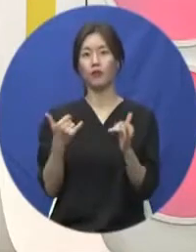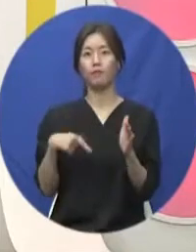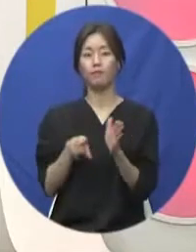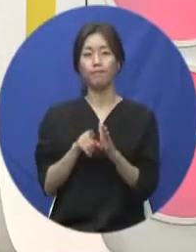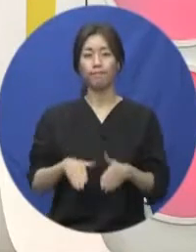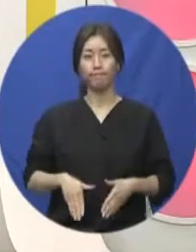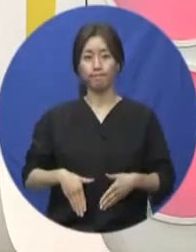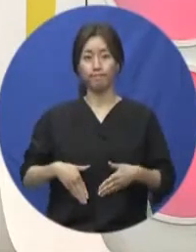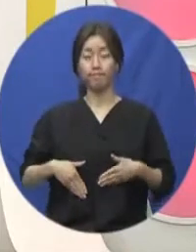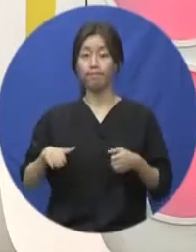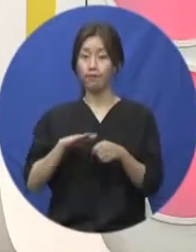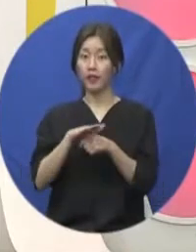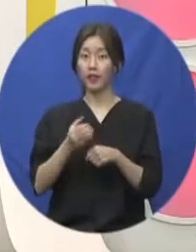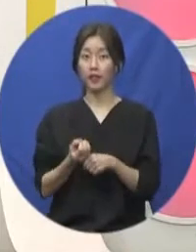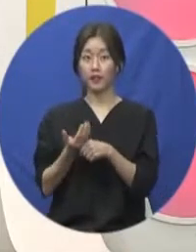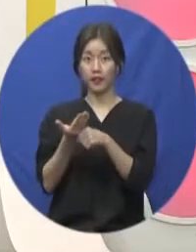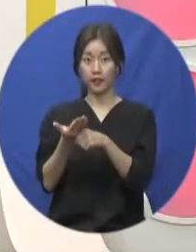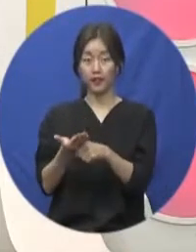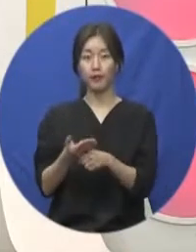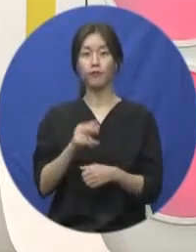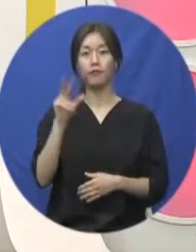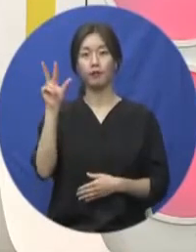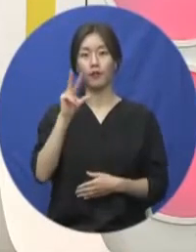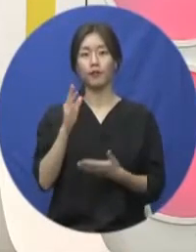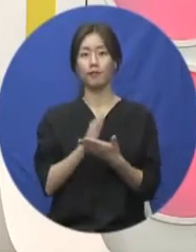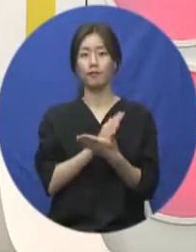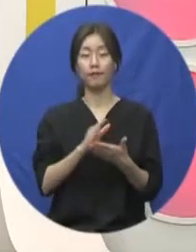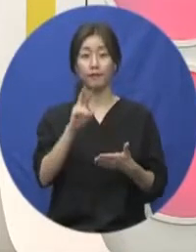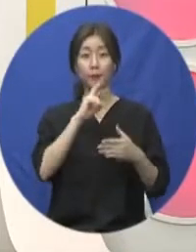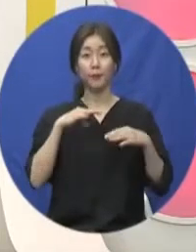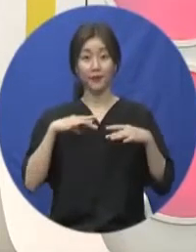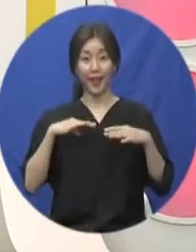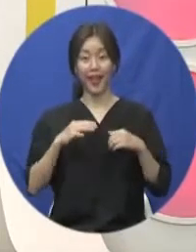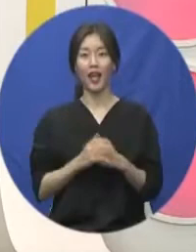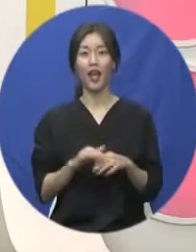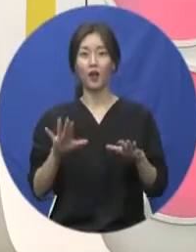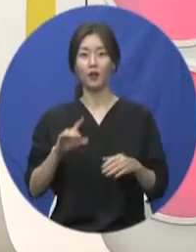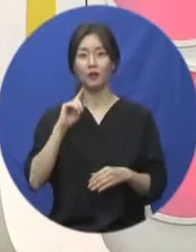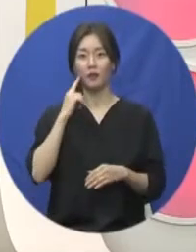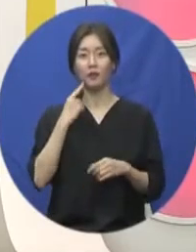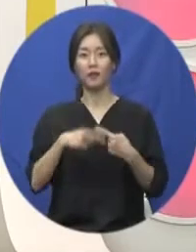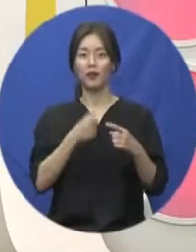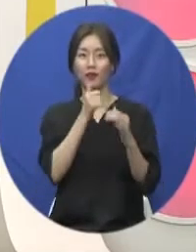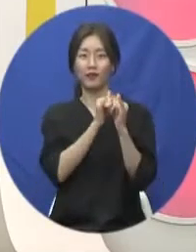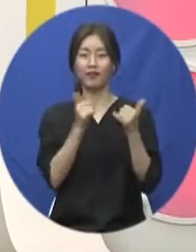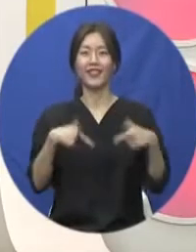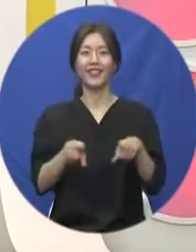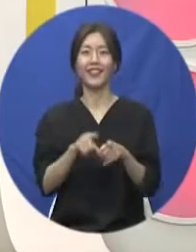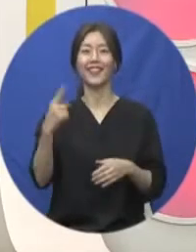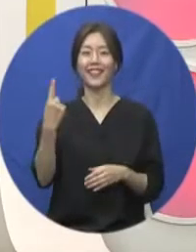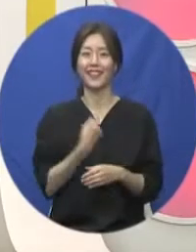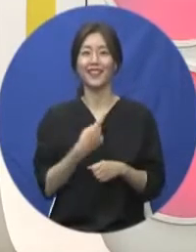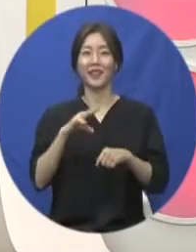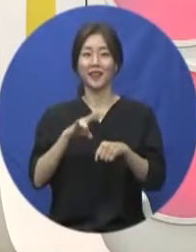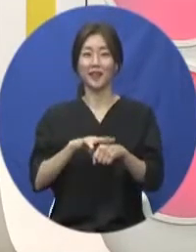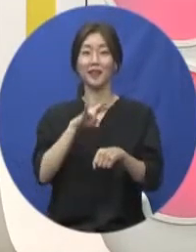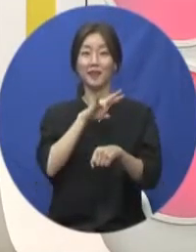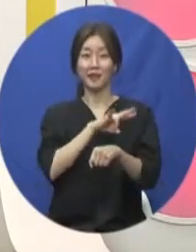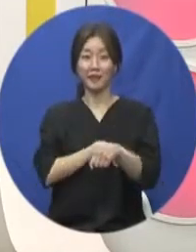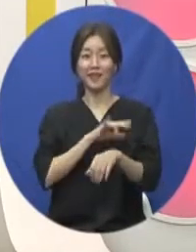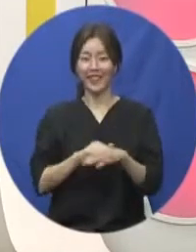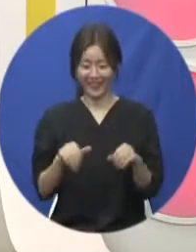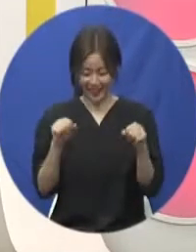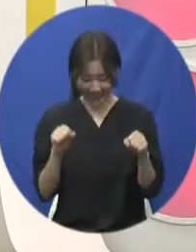이웃에게 따뜻한 손길을 전하는 전국 나눔 노래자랑. 오늘도 아주 예쁜 우리 수아 선생님 함께하고 계십니다. 수화를